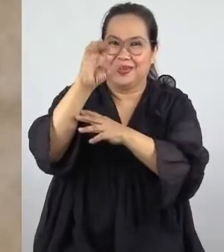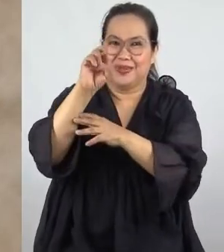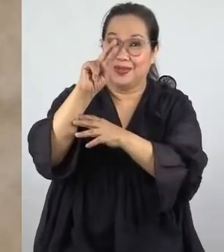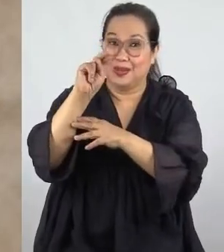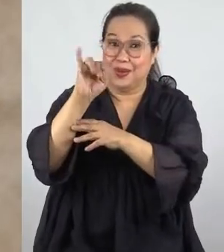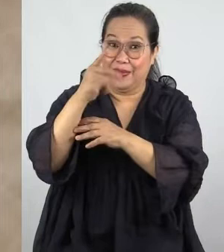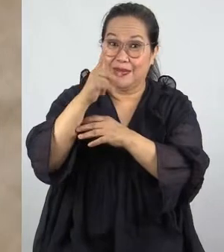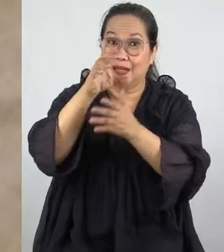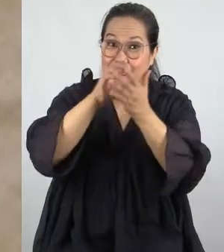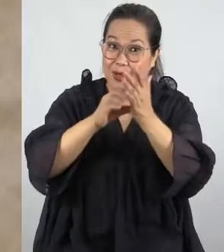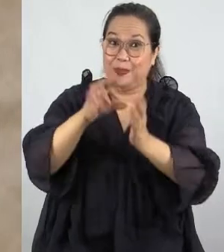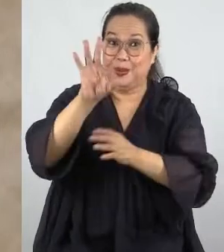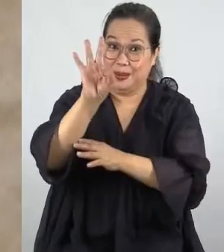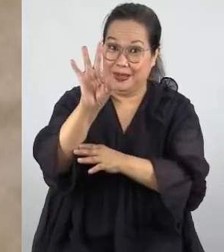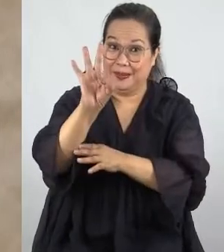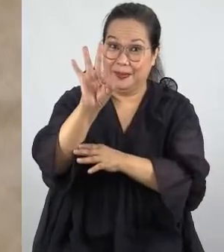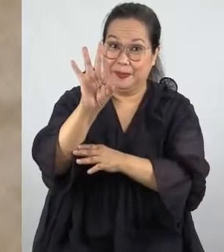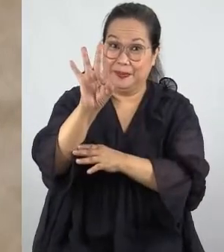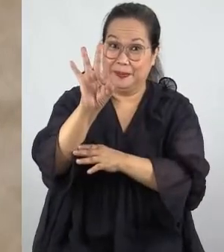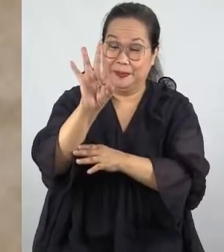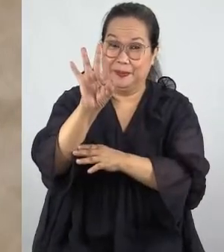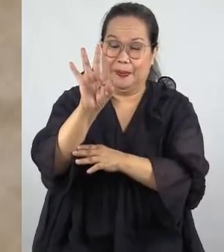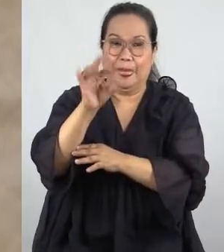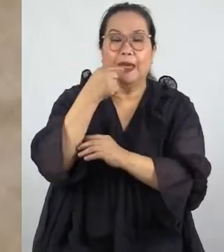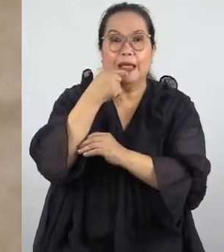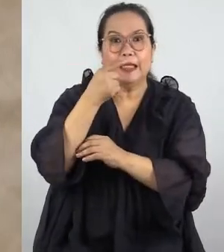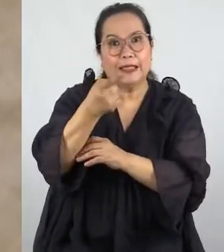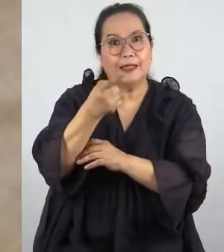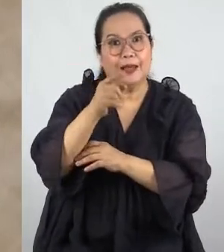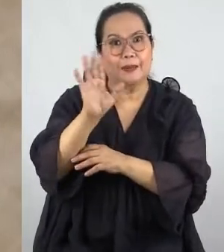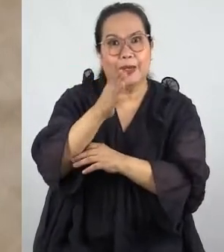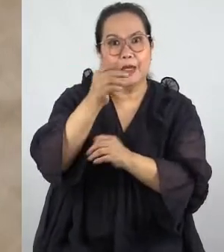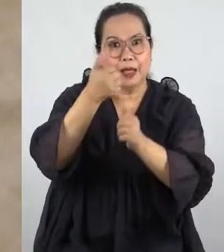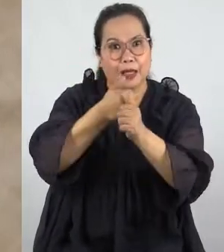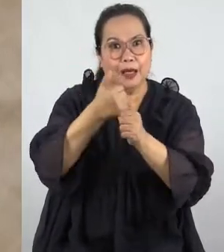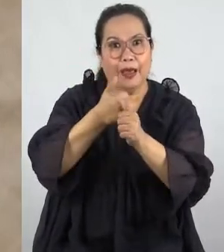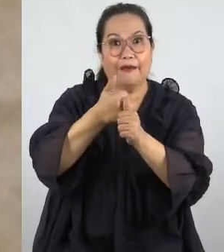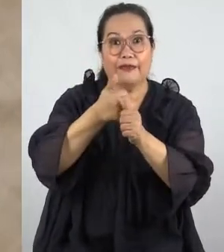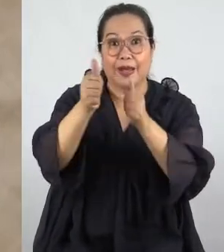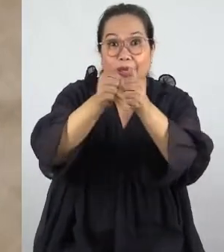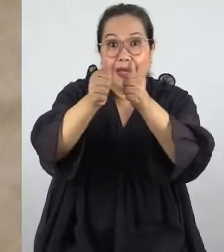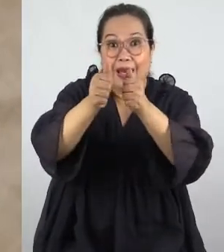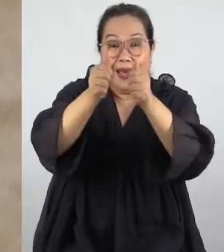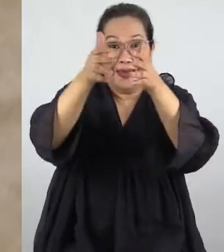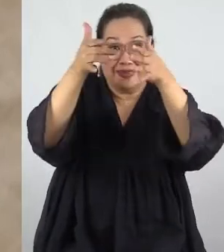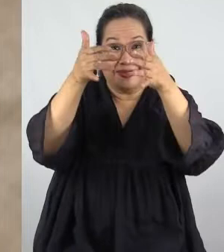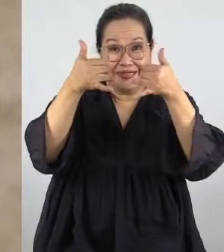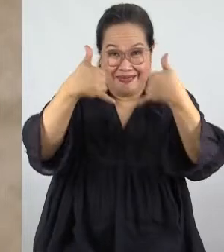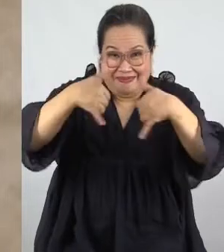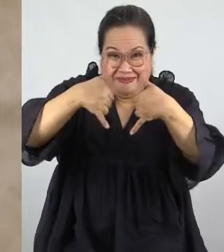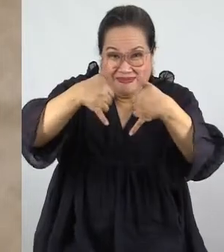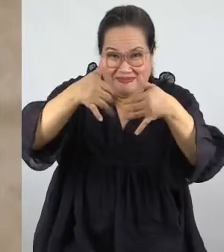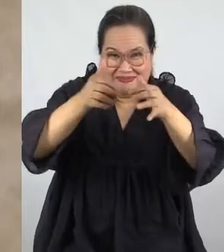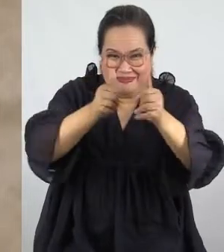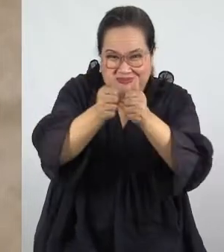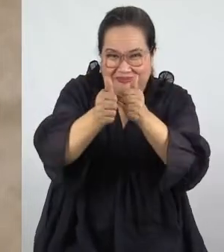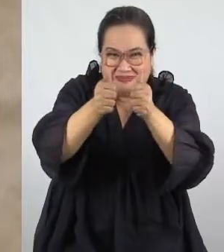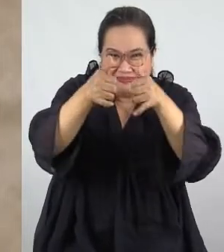chapter 9. Ang sabi po ron, every athlete, no, para tayong mga